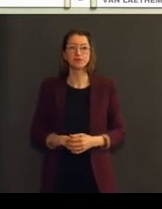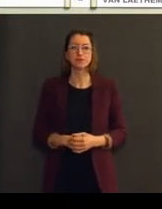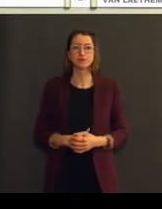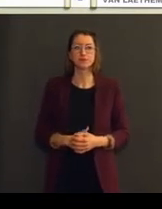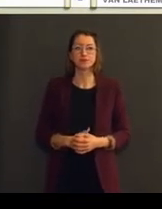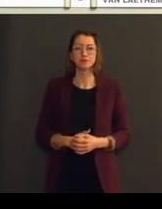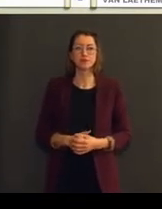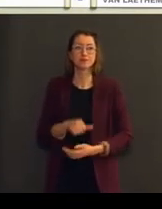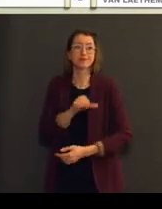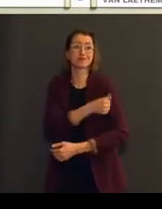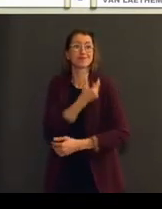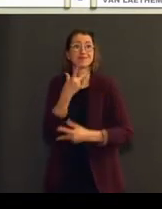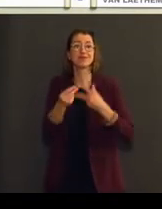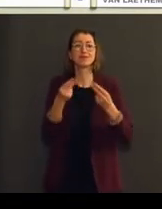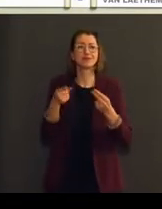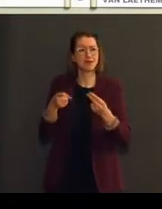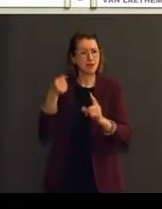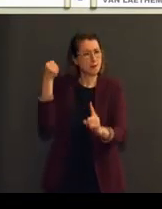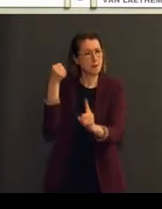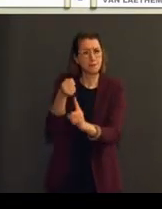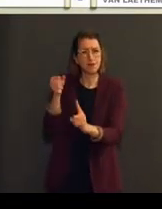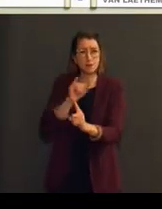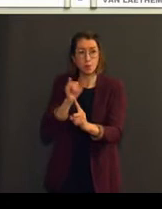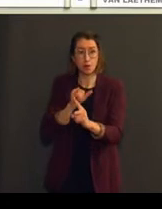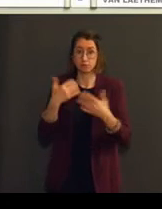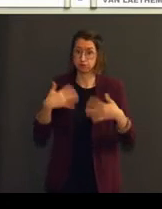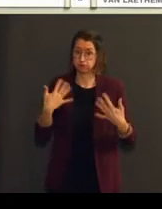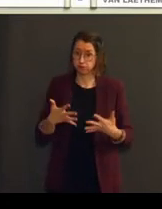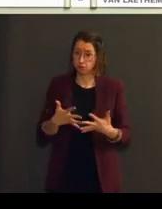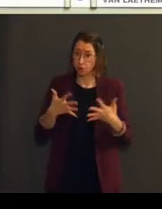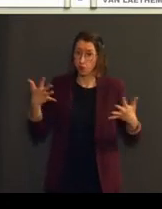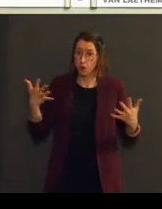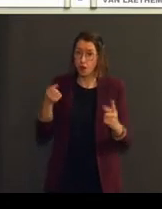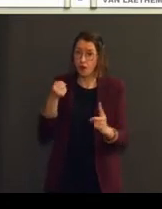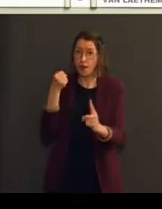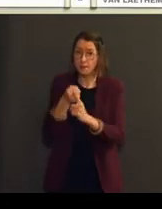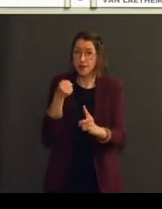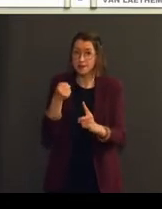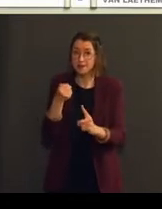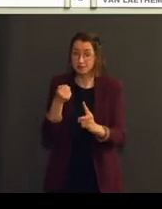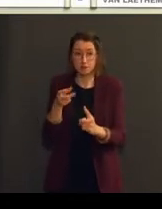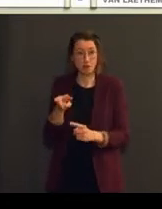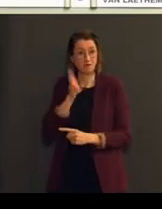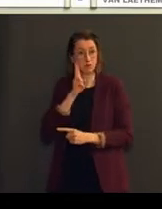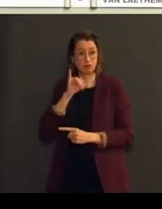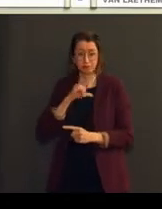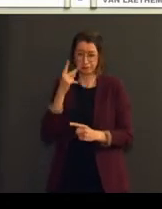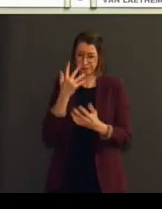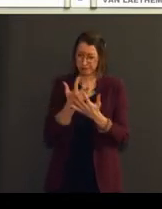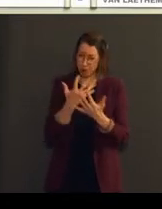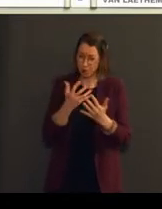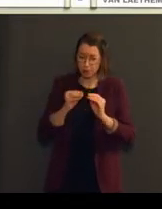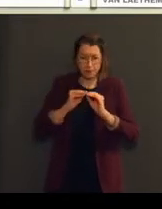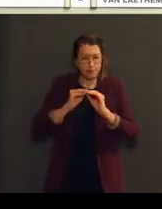un impact majeur et que ses bénéfices sont de plus en plus évidents. On a